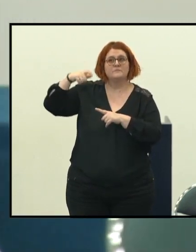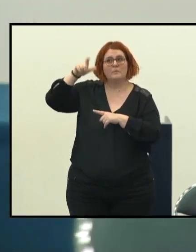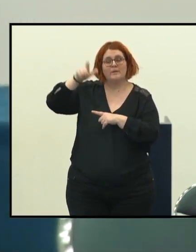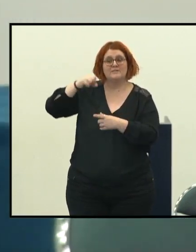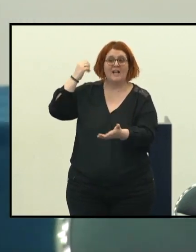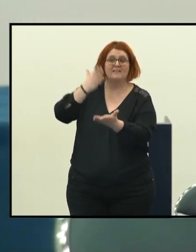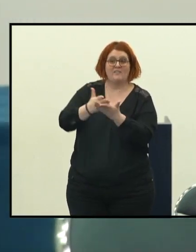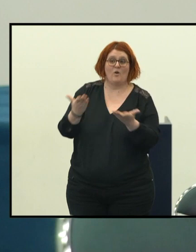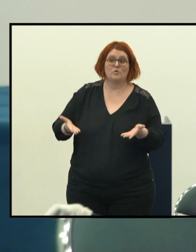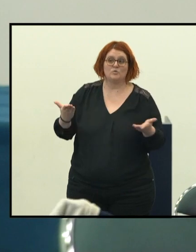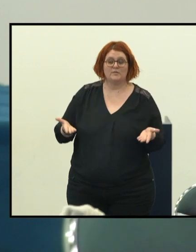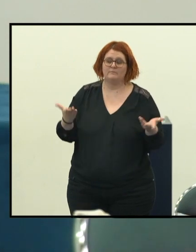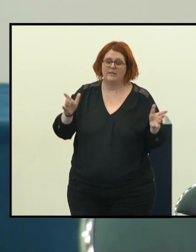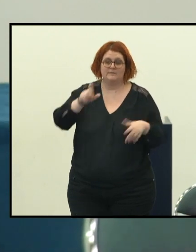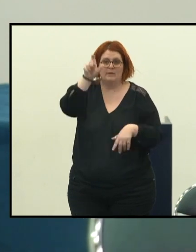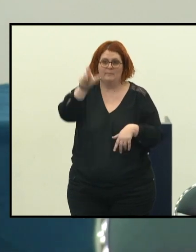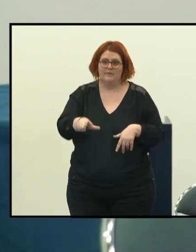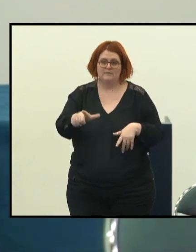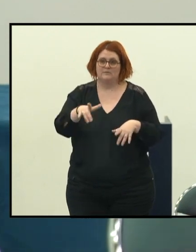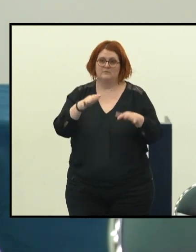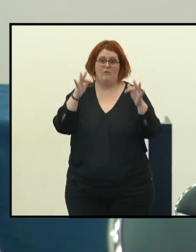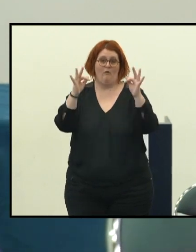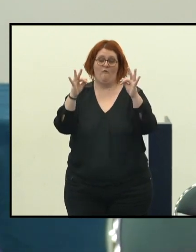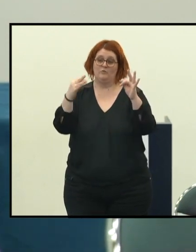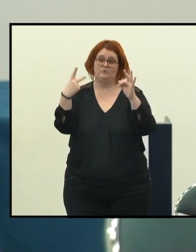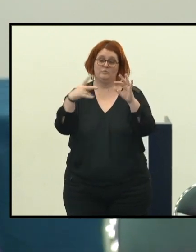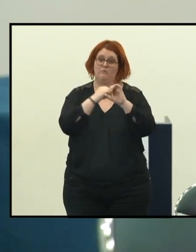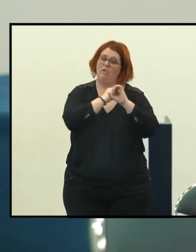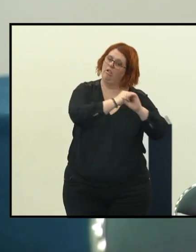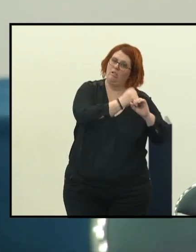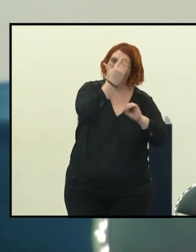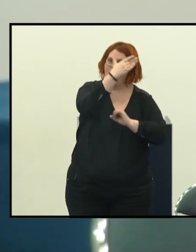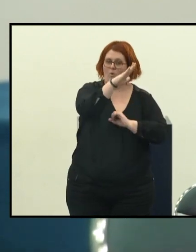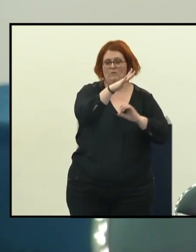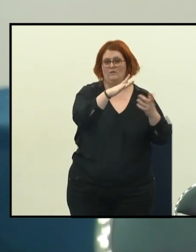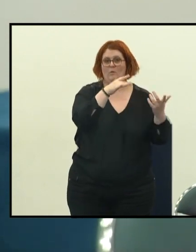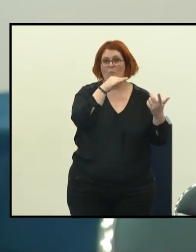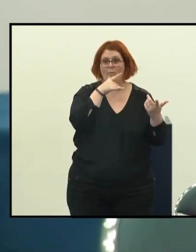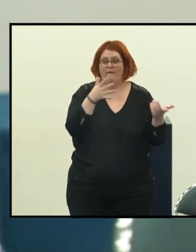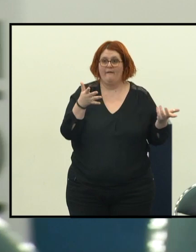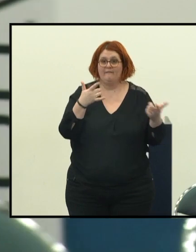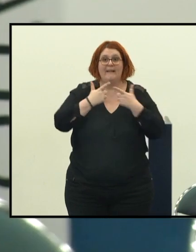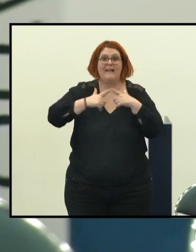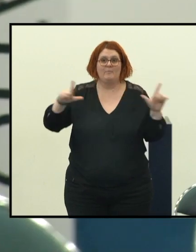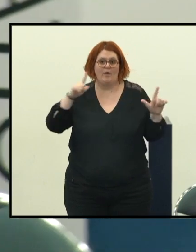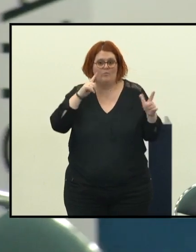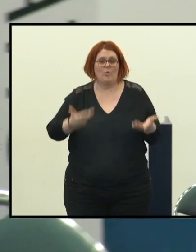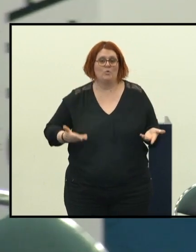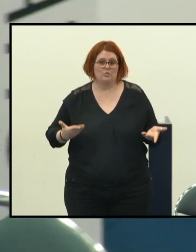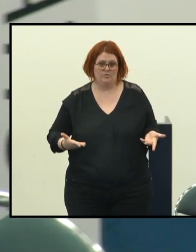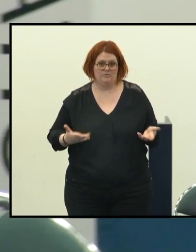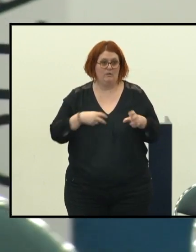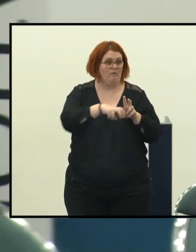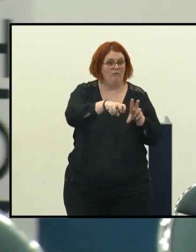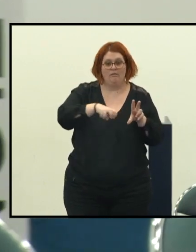cours de cette journée, mais c'est quelqu'un qui a des fonctions qui font qu'il est très demandé et que c'est difficile pour lui de se libérer et d'aller partout